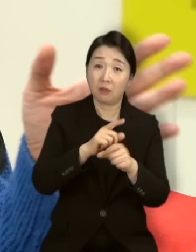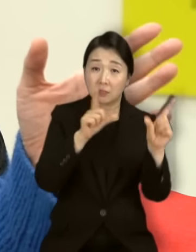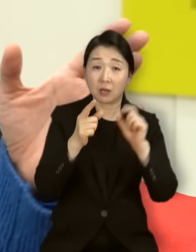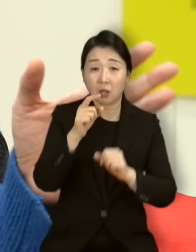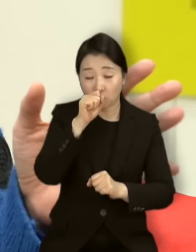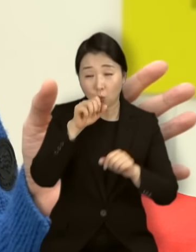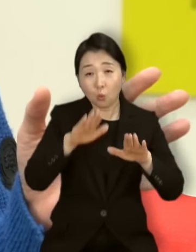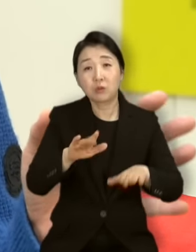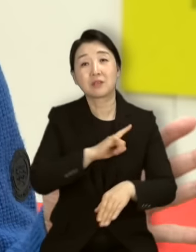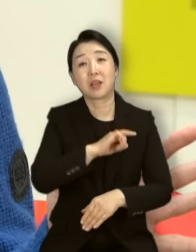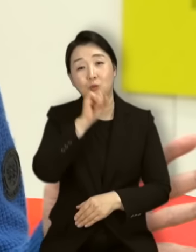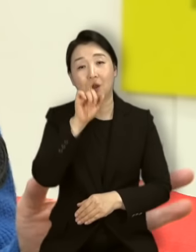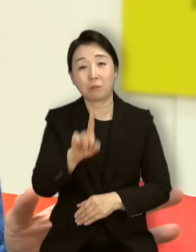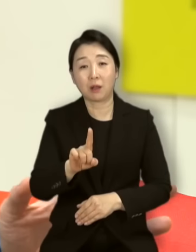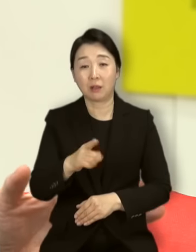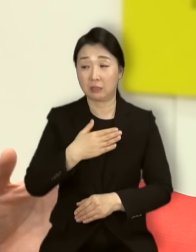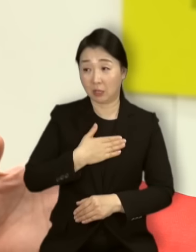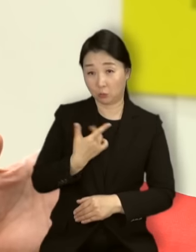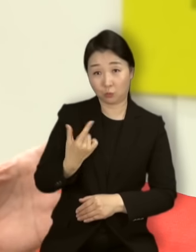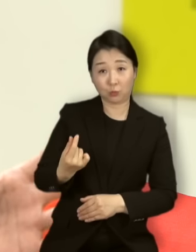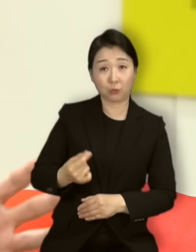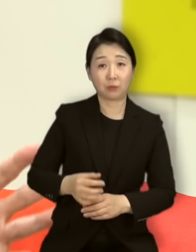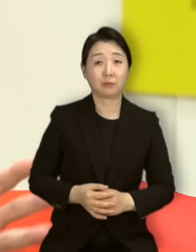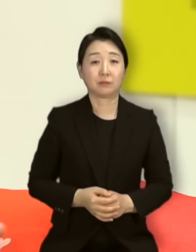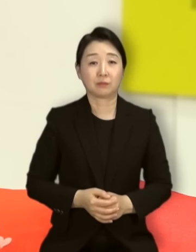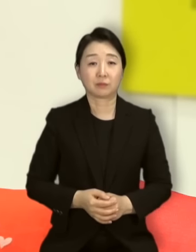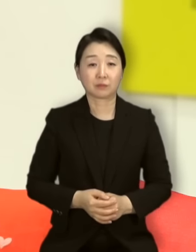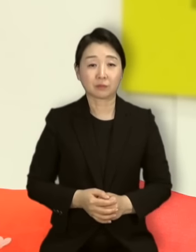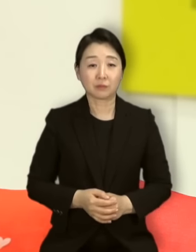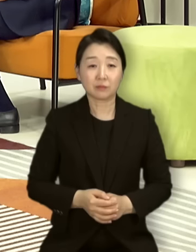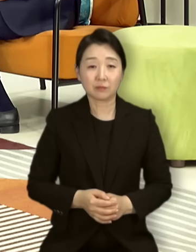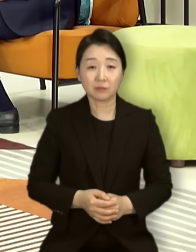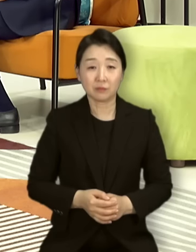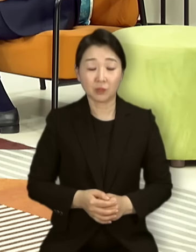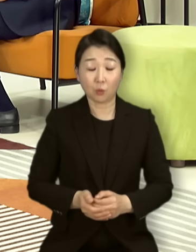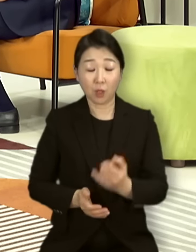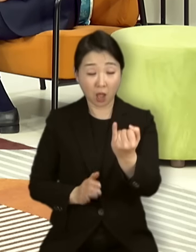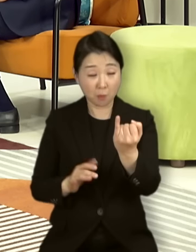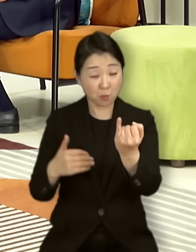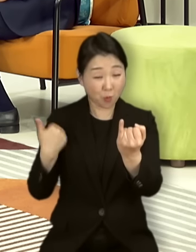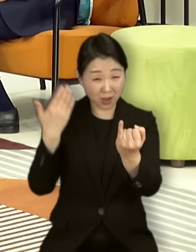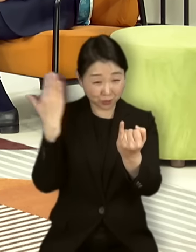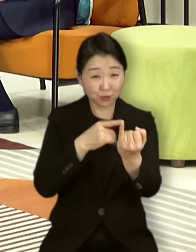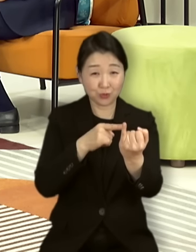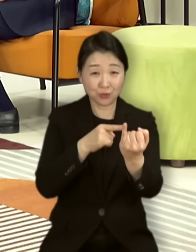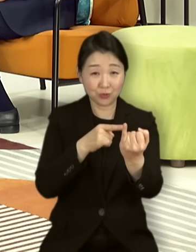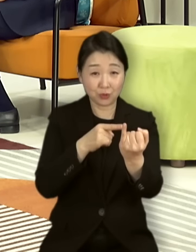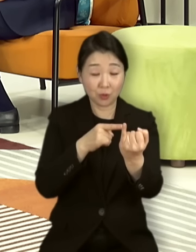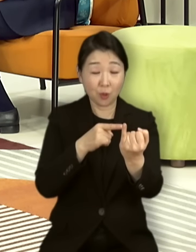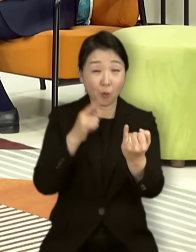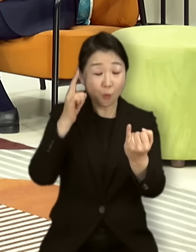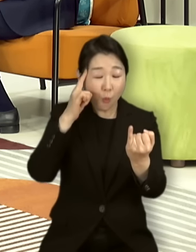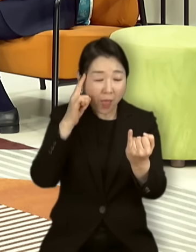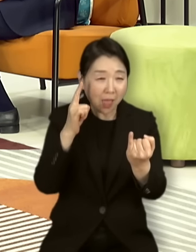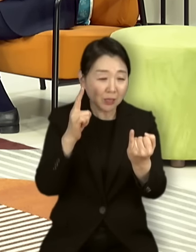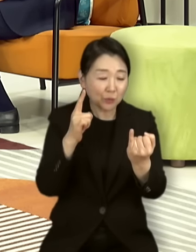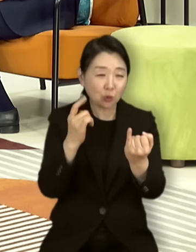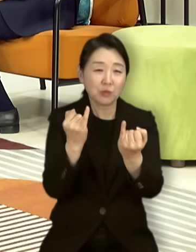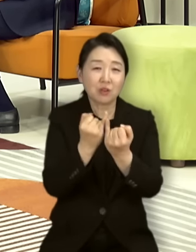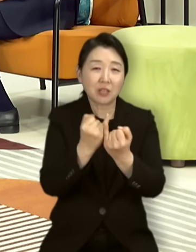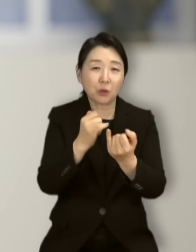점점점점 만들어 가는 그런 여인으로 만들어 가는 세상에 적응할 수 있 만들어주고 할렐루야죠